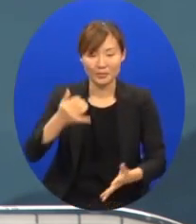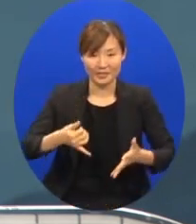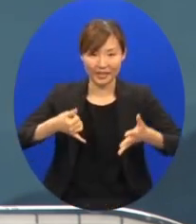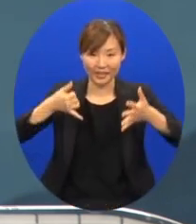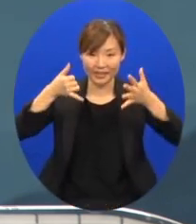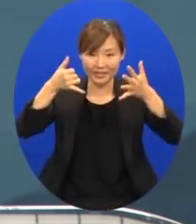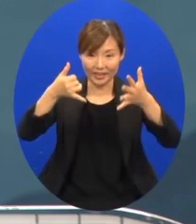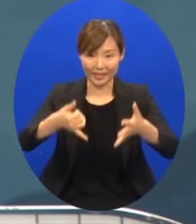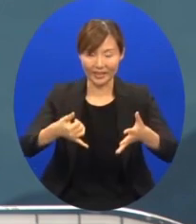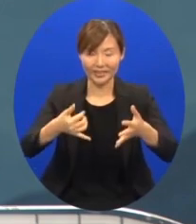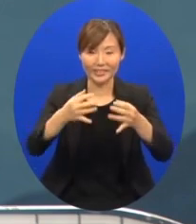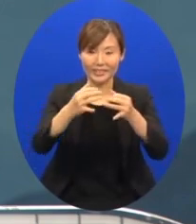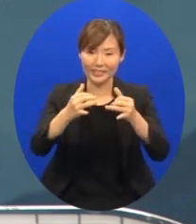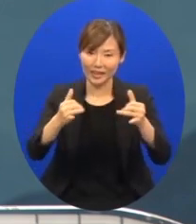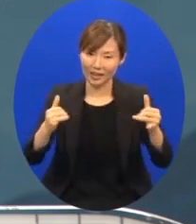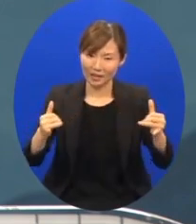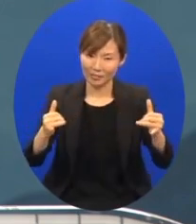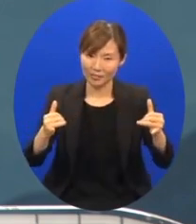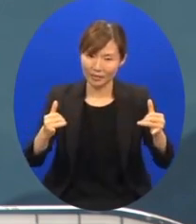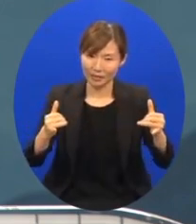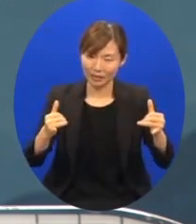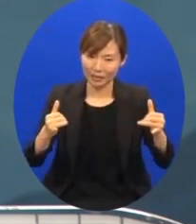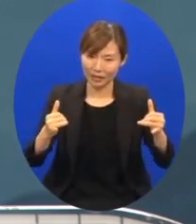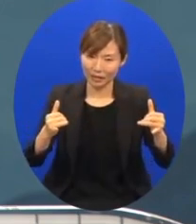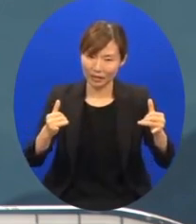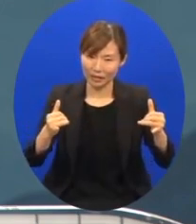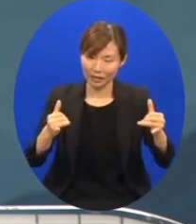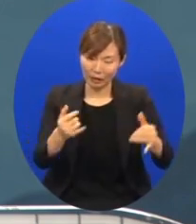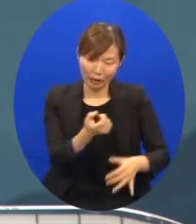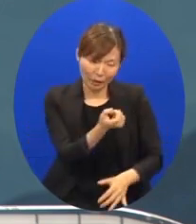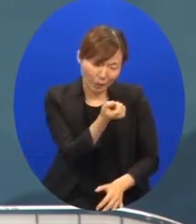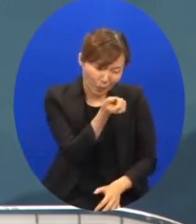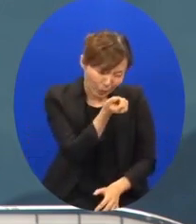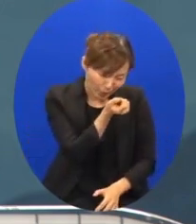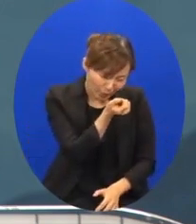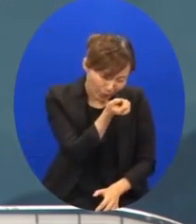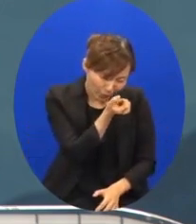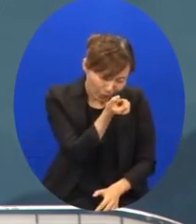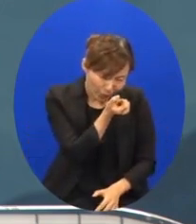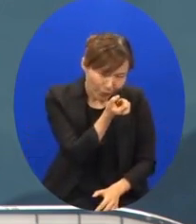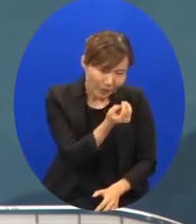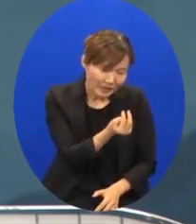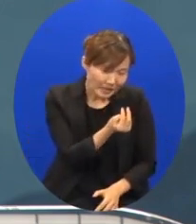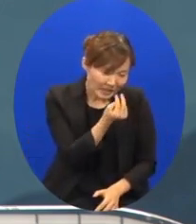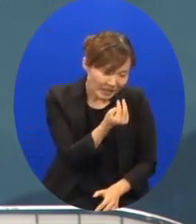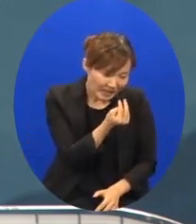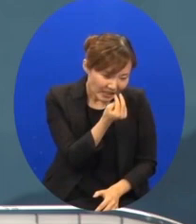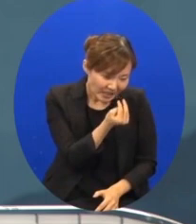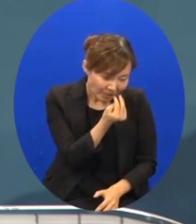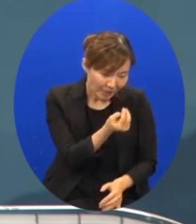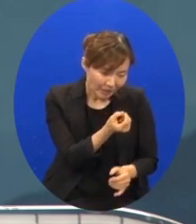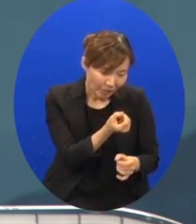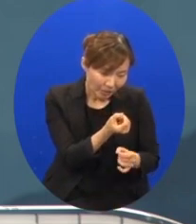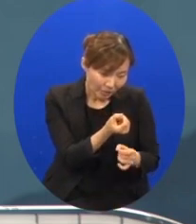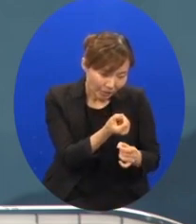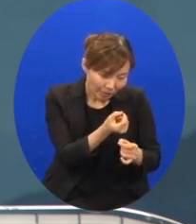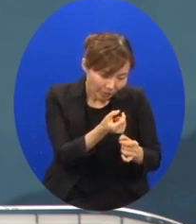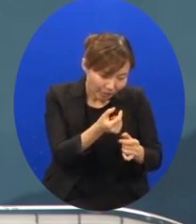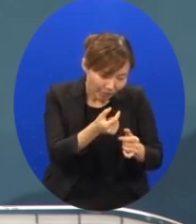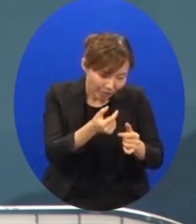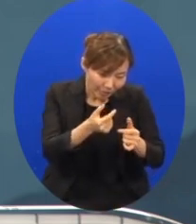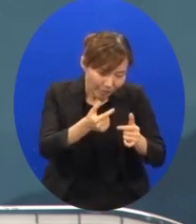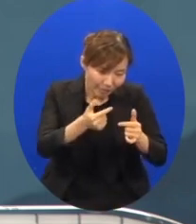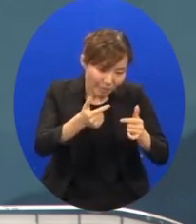사람이 단세포 생명체에서 점진적으로 단계적으로 진화되어